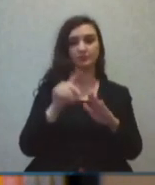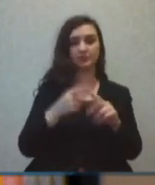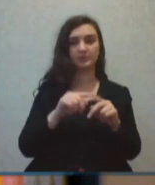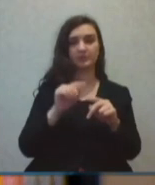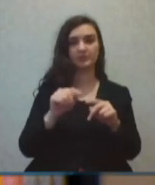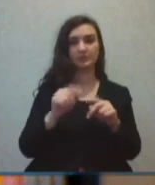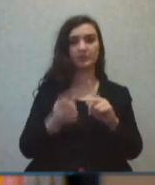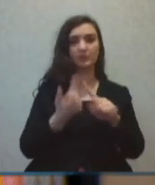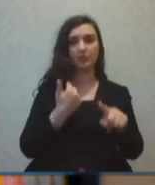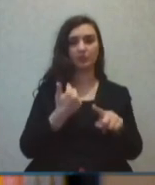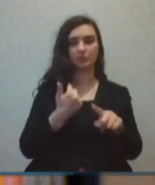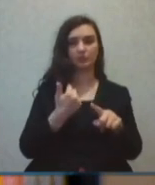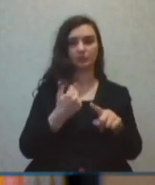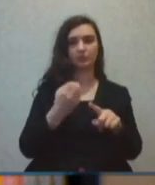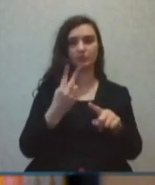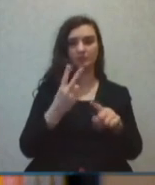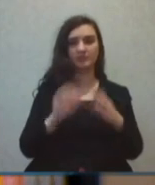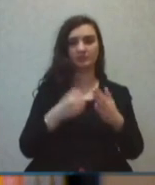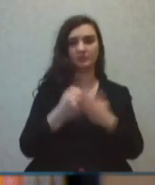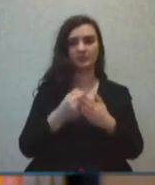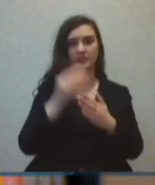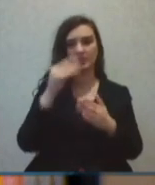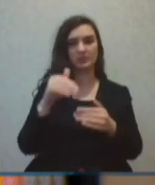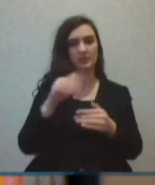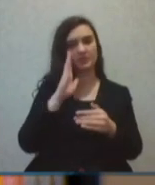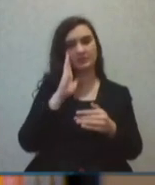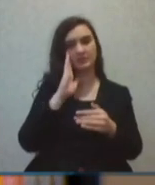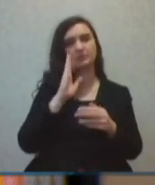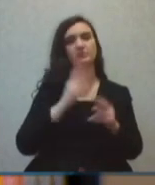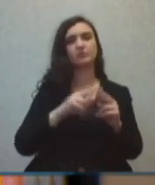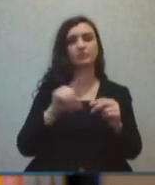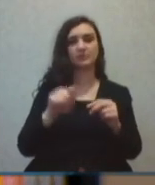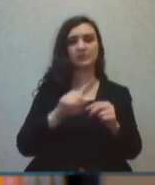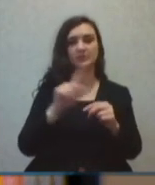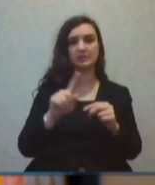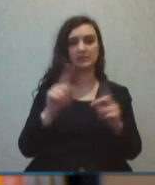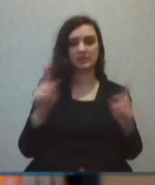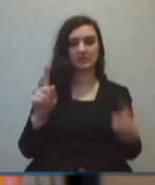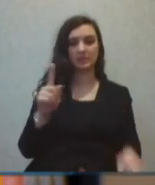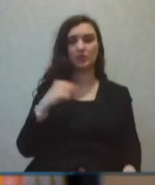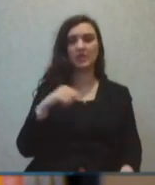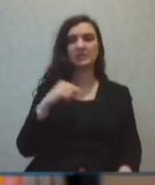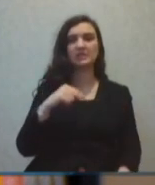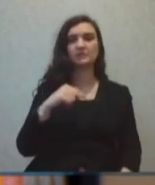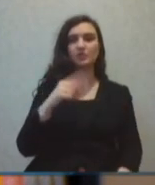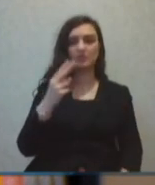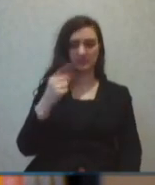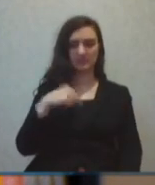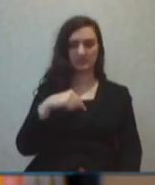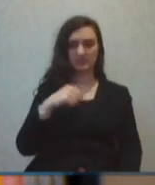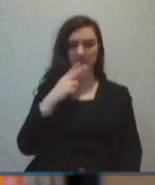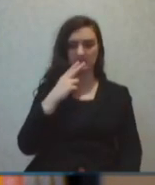ჩვევა ამოაგდოთ, 12-ამდე აზრი არ აქვს დაწოლოს, იმიტომ რომ ის ერთი საათი თქვენს ორგანიზმში